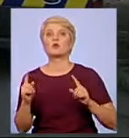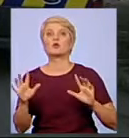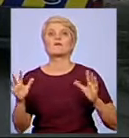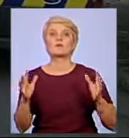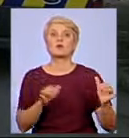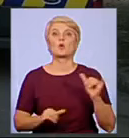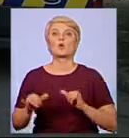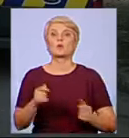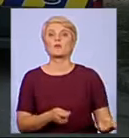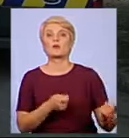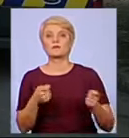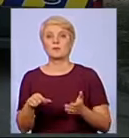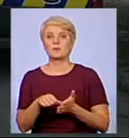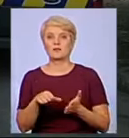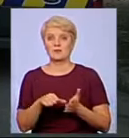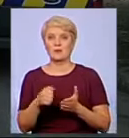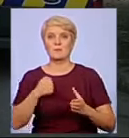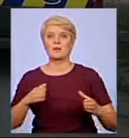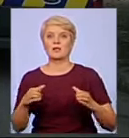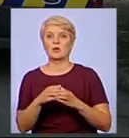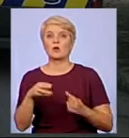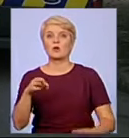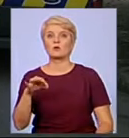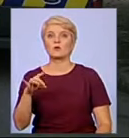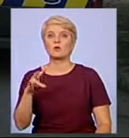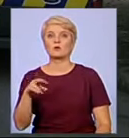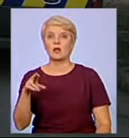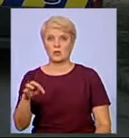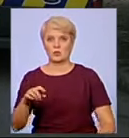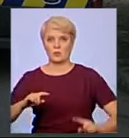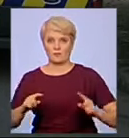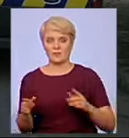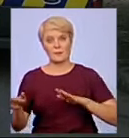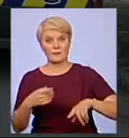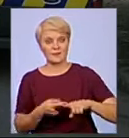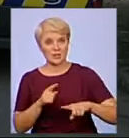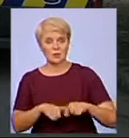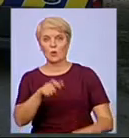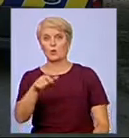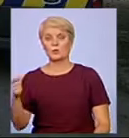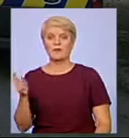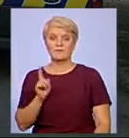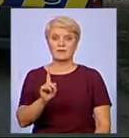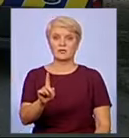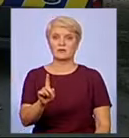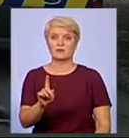куди повезли представників батальйону «Торнадо» ув'язнених. Після цього до людей вийшов